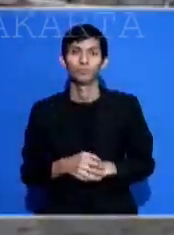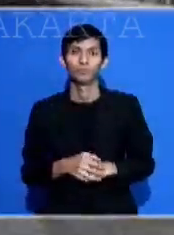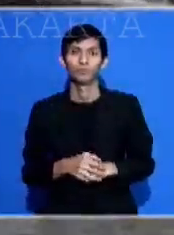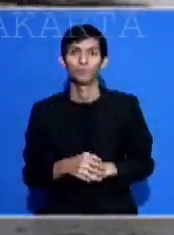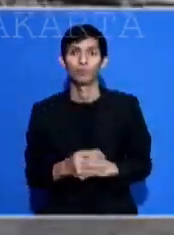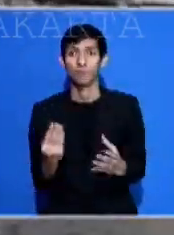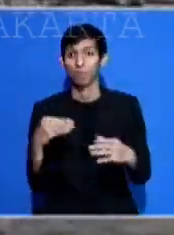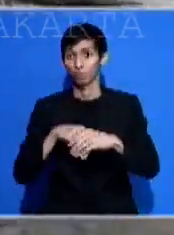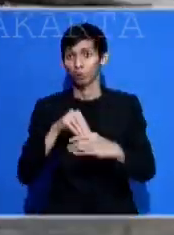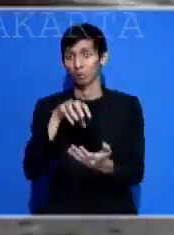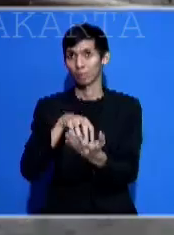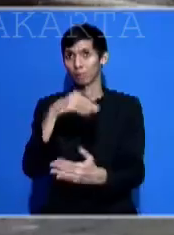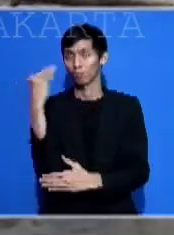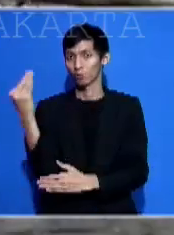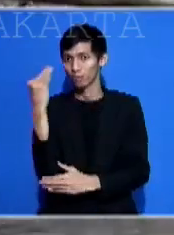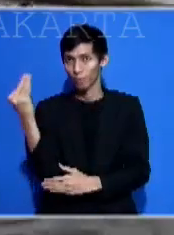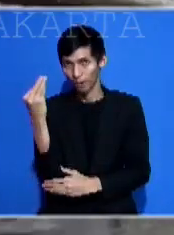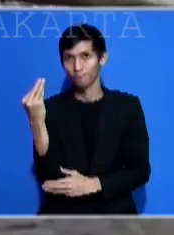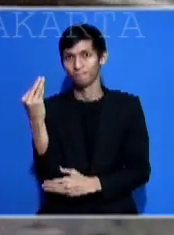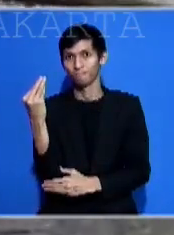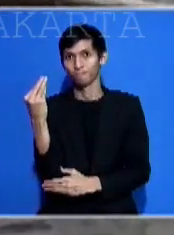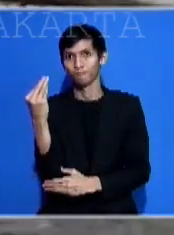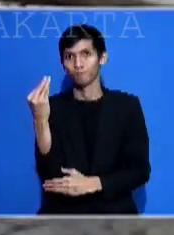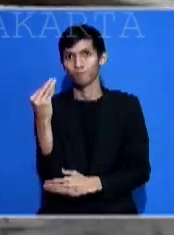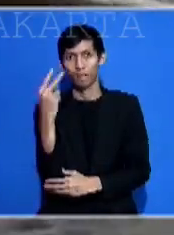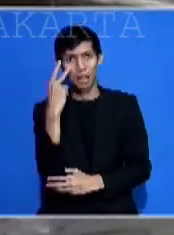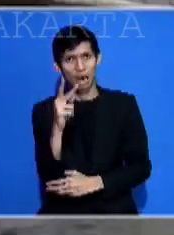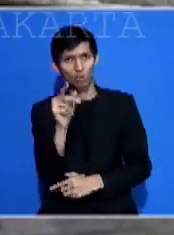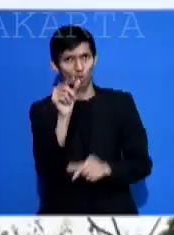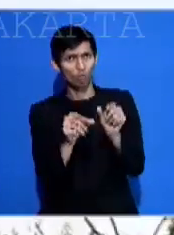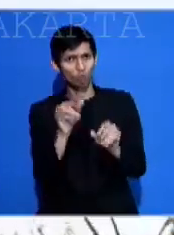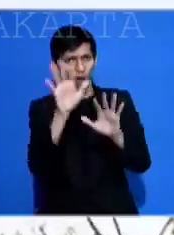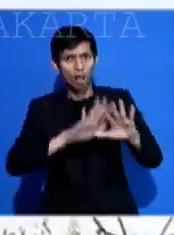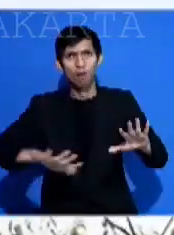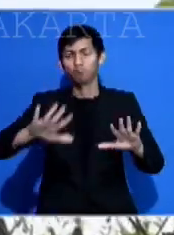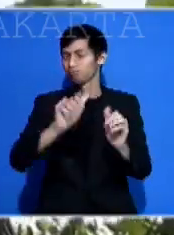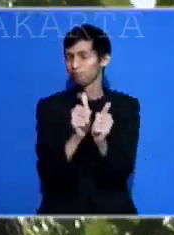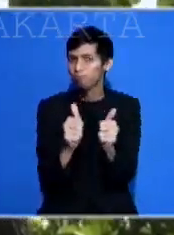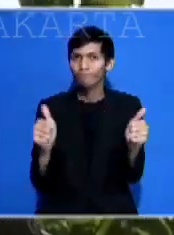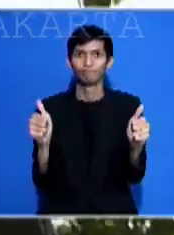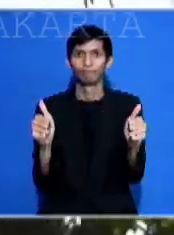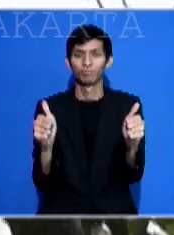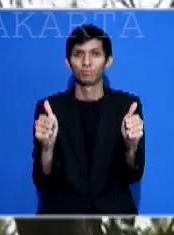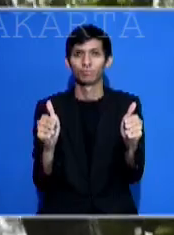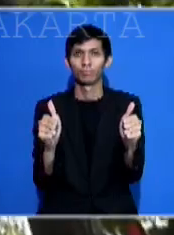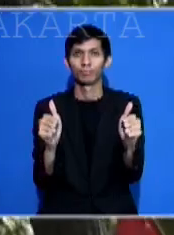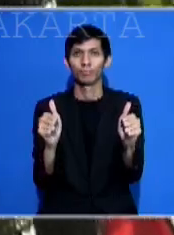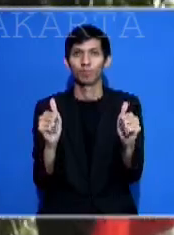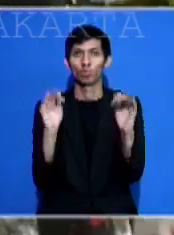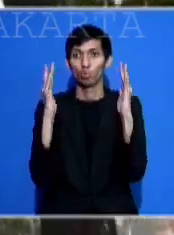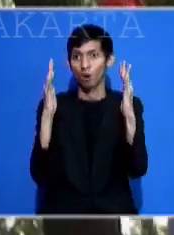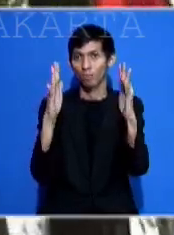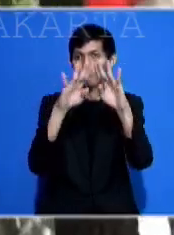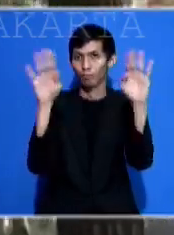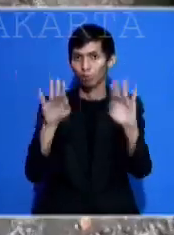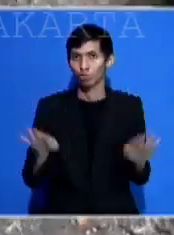jujukan wisata menika para pelancong dipun segai sesawangan alam ingkang indah tur edipeni sarta wana pinus ingkang tuwuh ing sak kiwa tengening